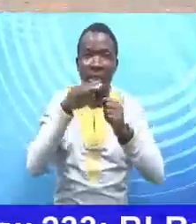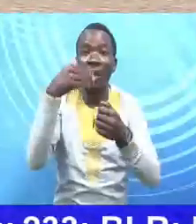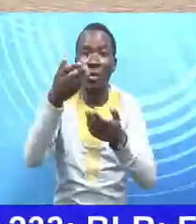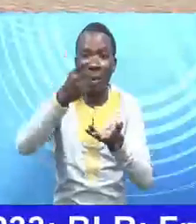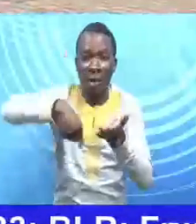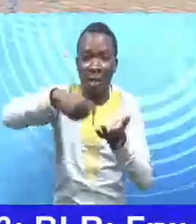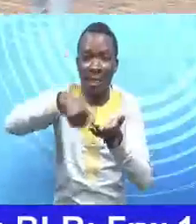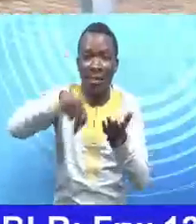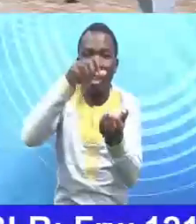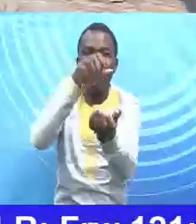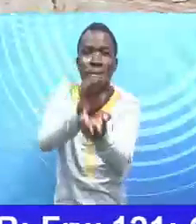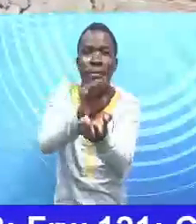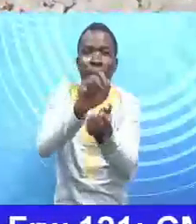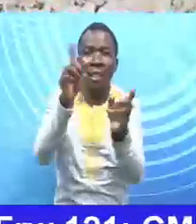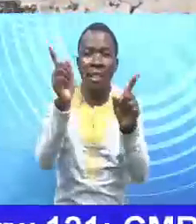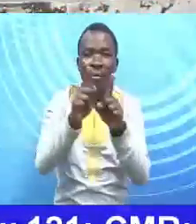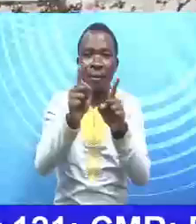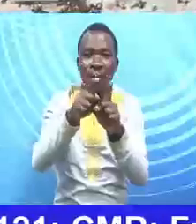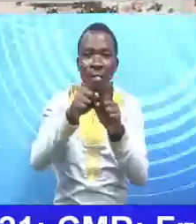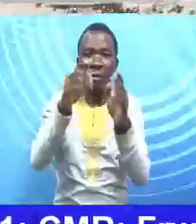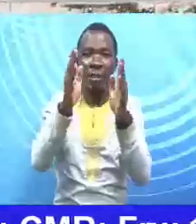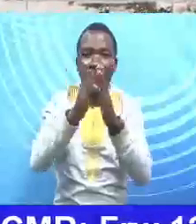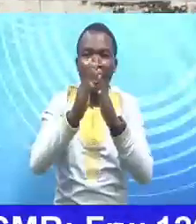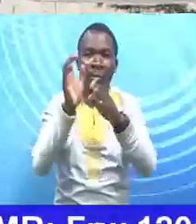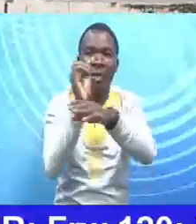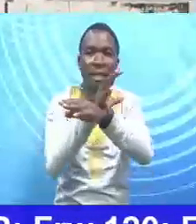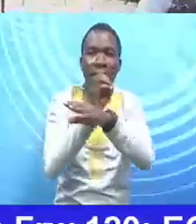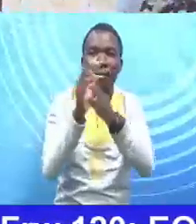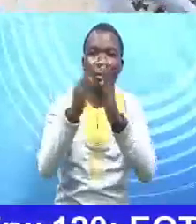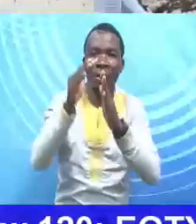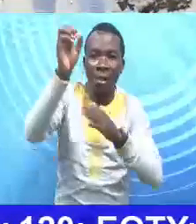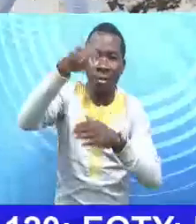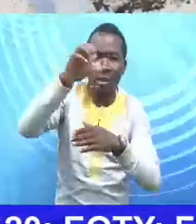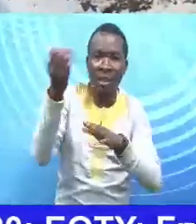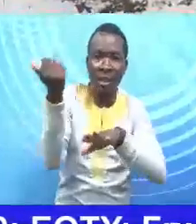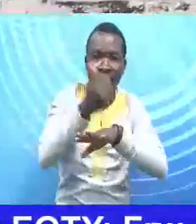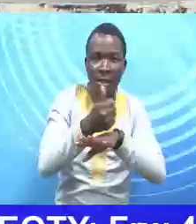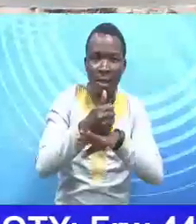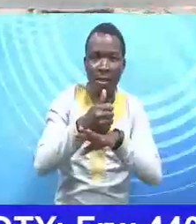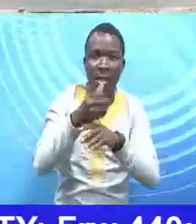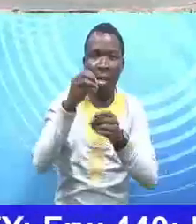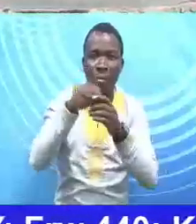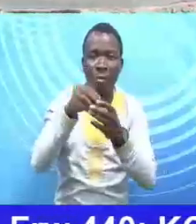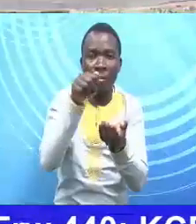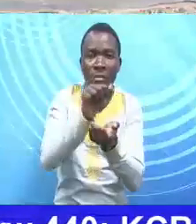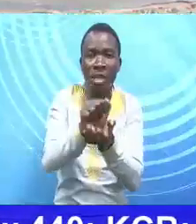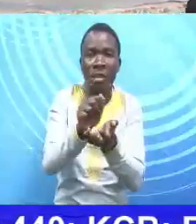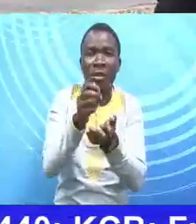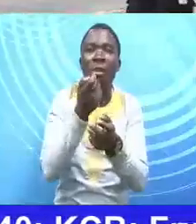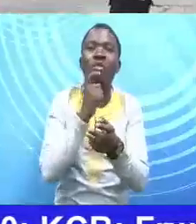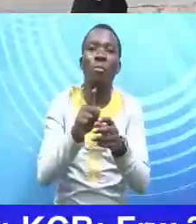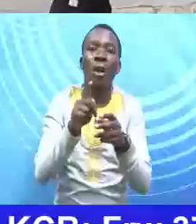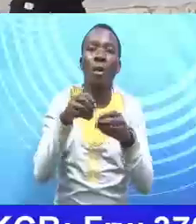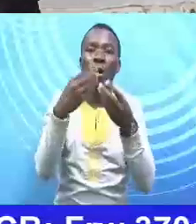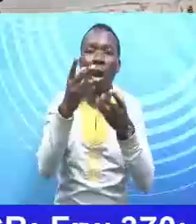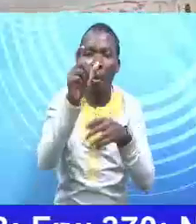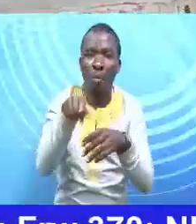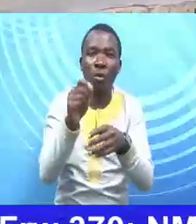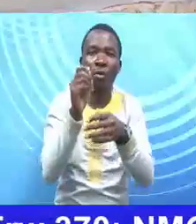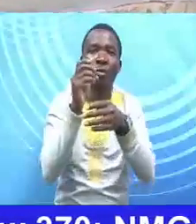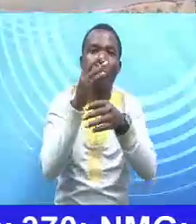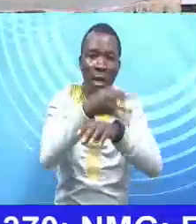nk'uko inama njyanama y'umujyi wa Kigali yabishyizeho mu ngamba cyangwa se mu bihano bigomba guhabwa uwarenze ku mabwiriza. Mu